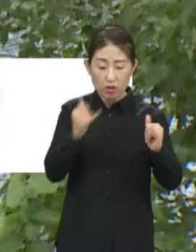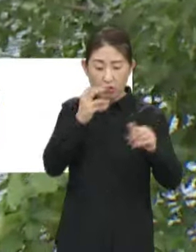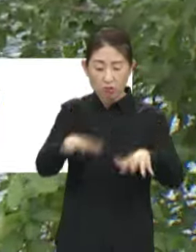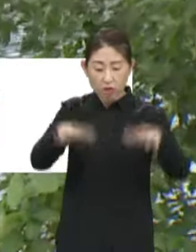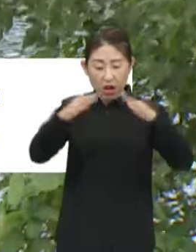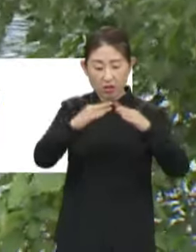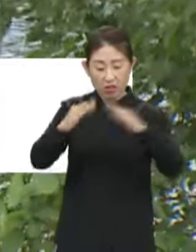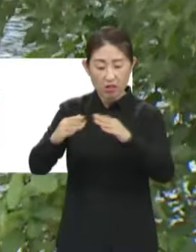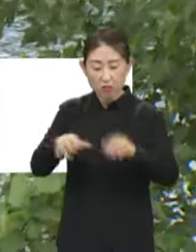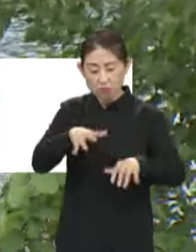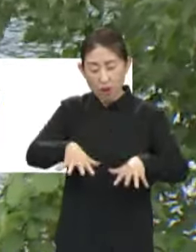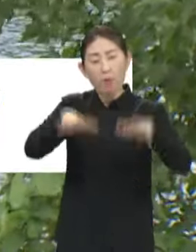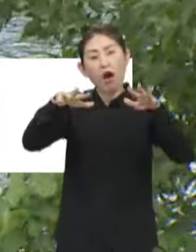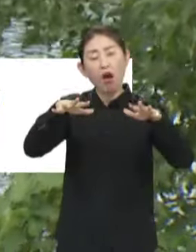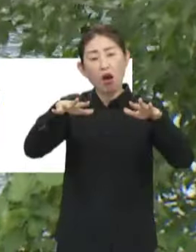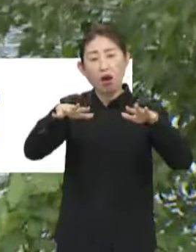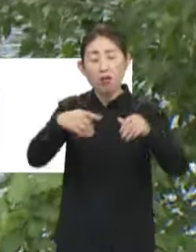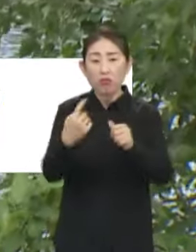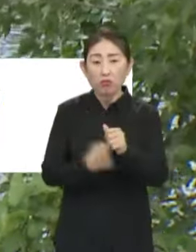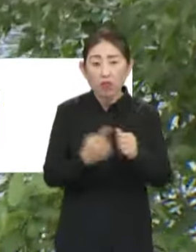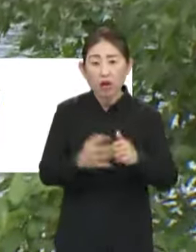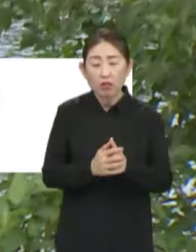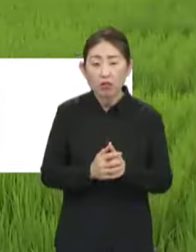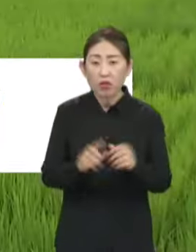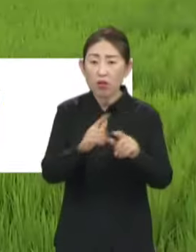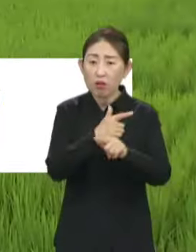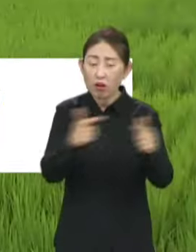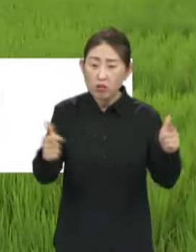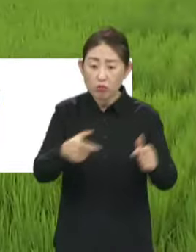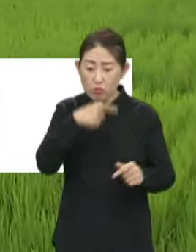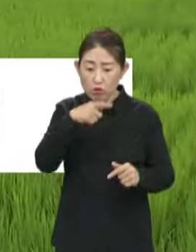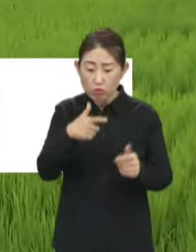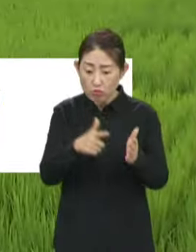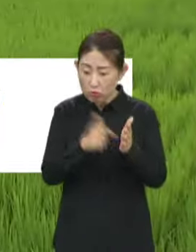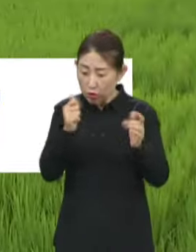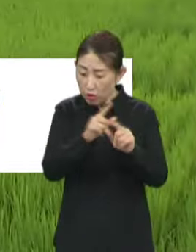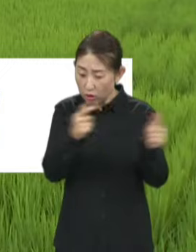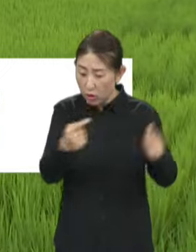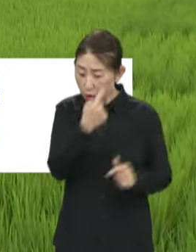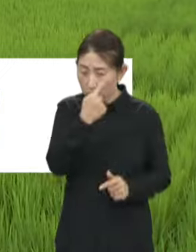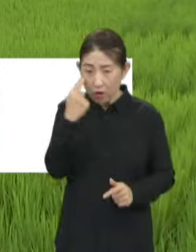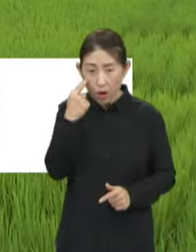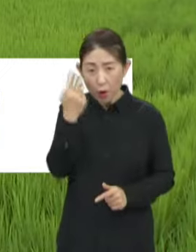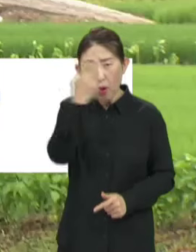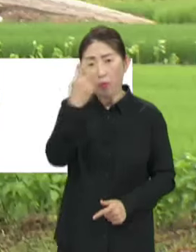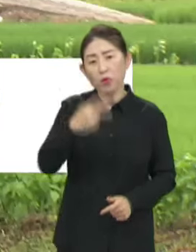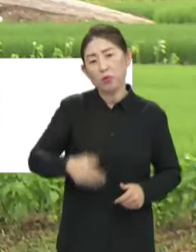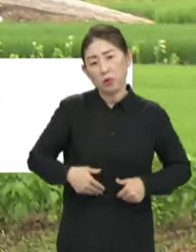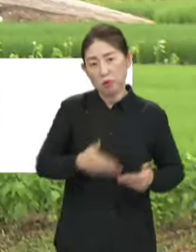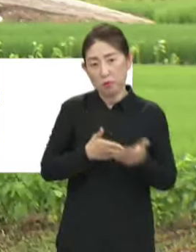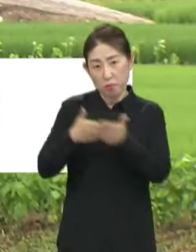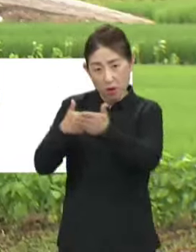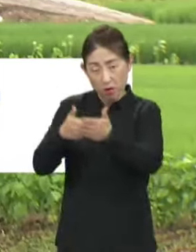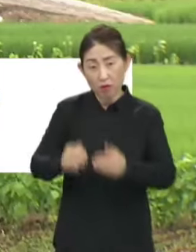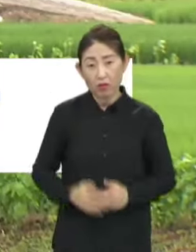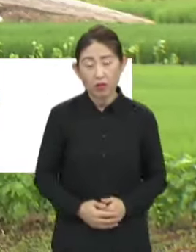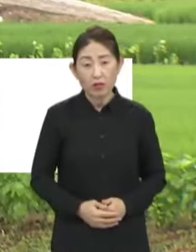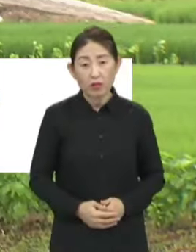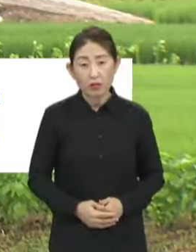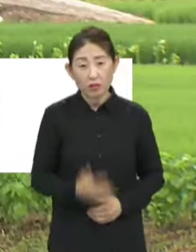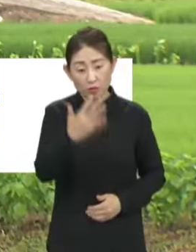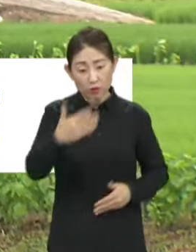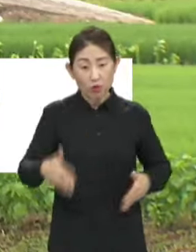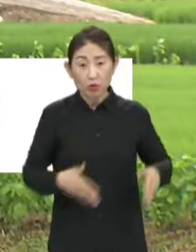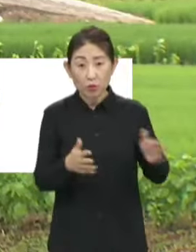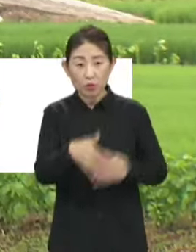터전을 잃게 될 것이라며 홍수 방어와 물 부족 등에도 정확한 진단이 있었는지 검토해야 한다고 강조했습니다. 이에